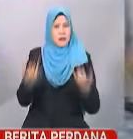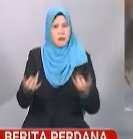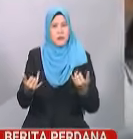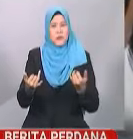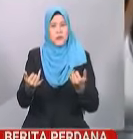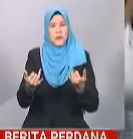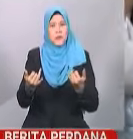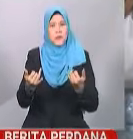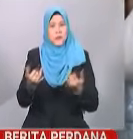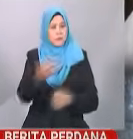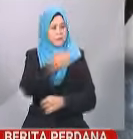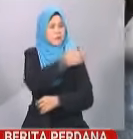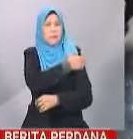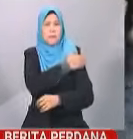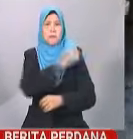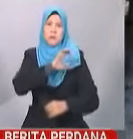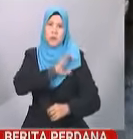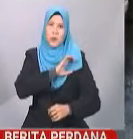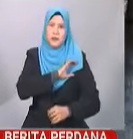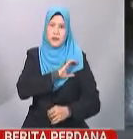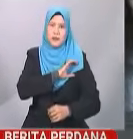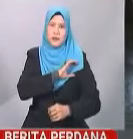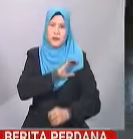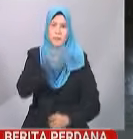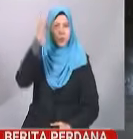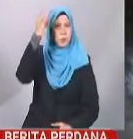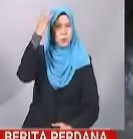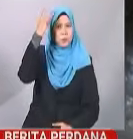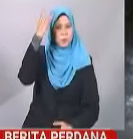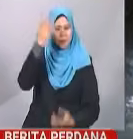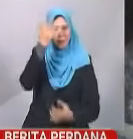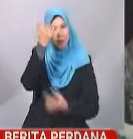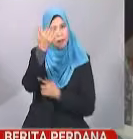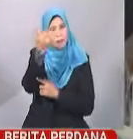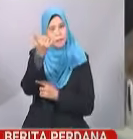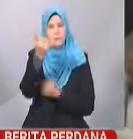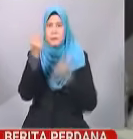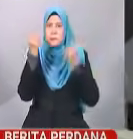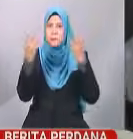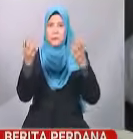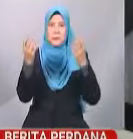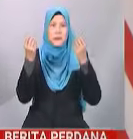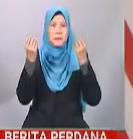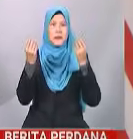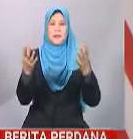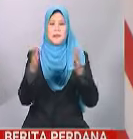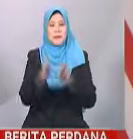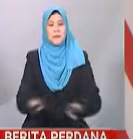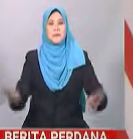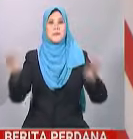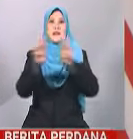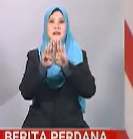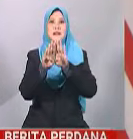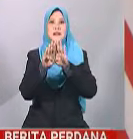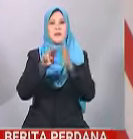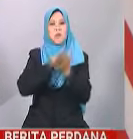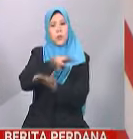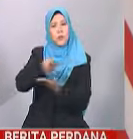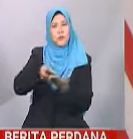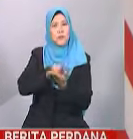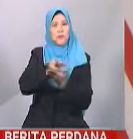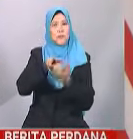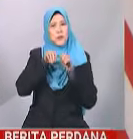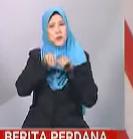pihak berkuasa, pihak polis terutamanya, kerana akhir-akhir ini terlalu banyak berita-berita melalui media